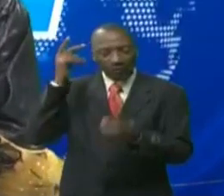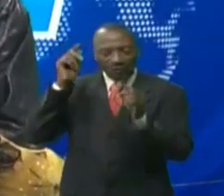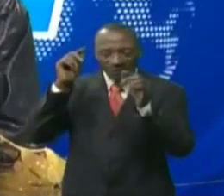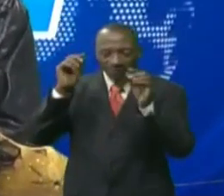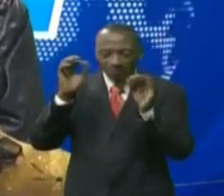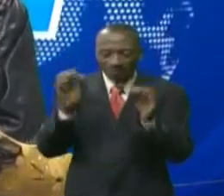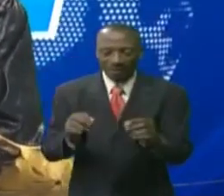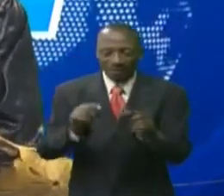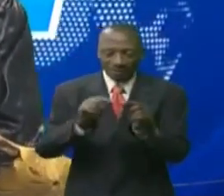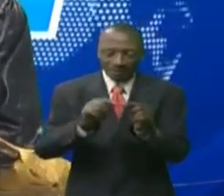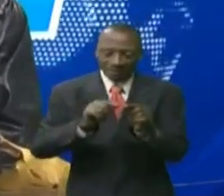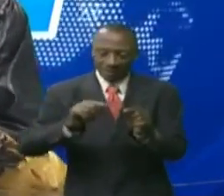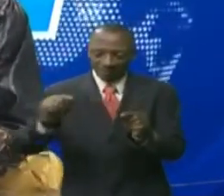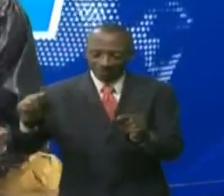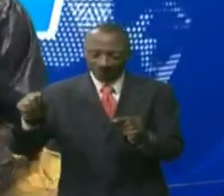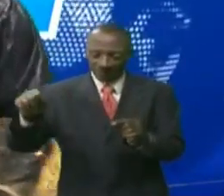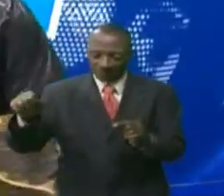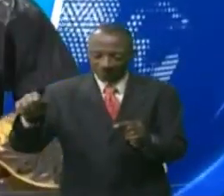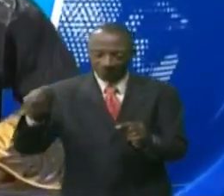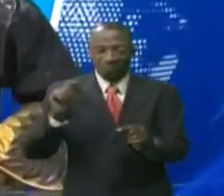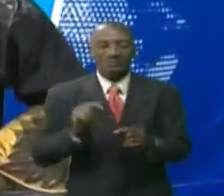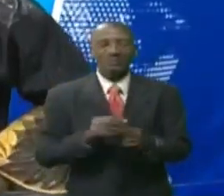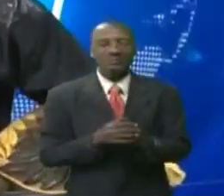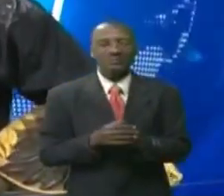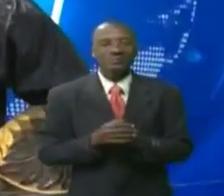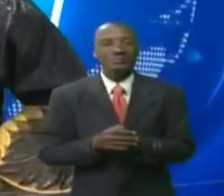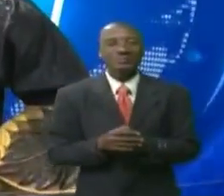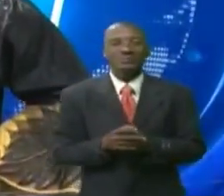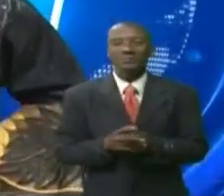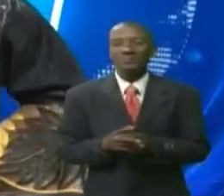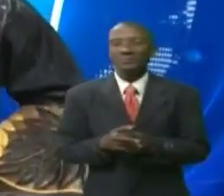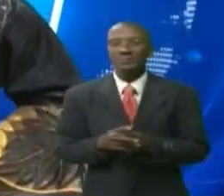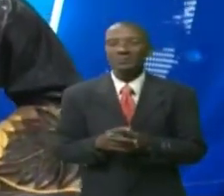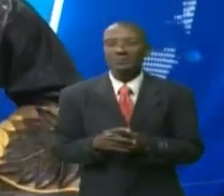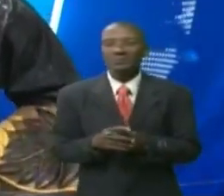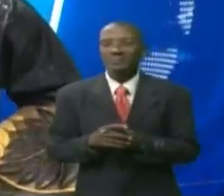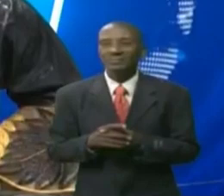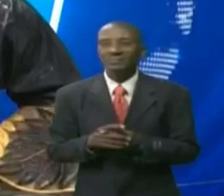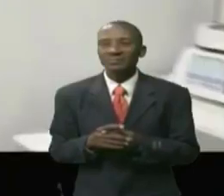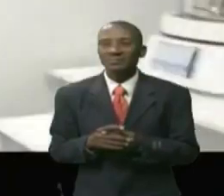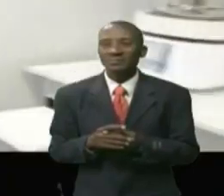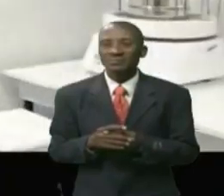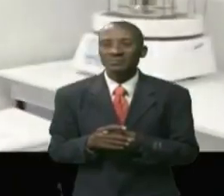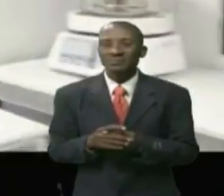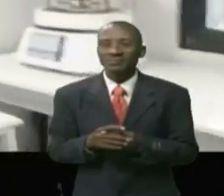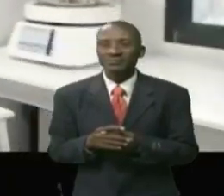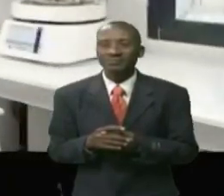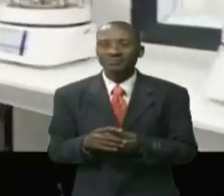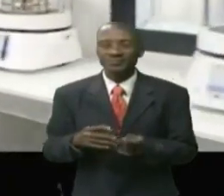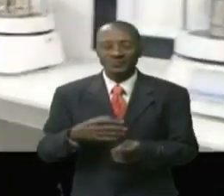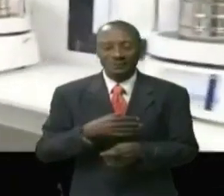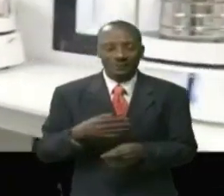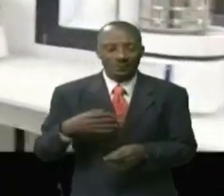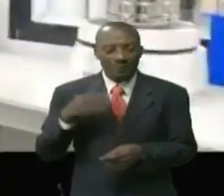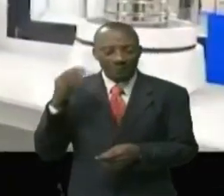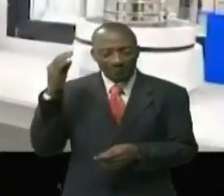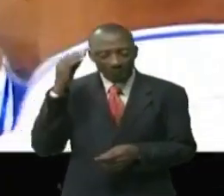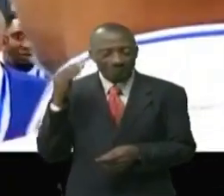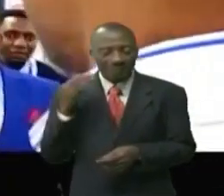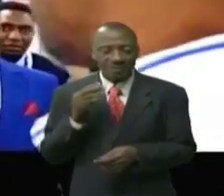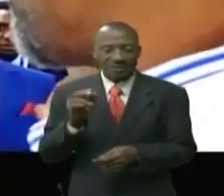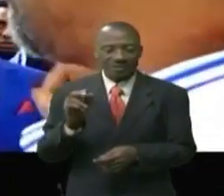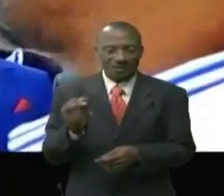futoua notre voyé spéciale depuis la ville de coloisi la ministre de mine antoonette tsomba